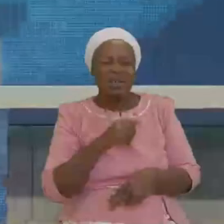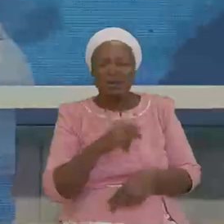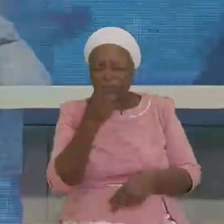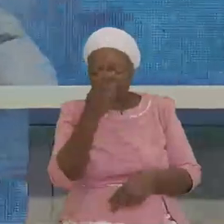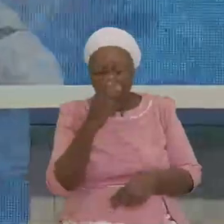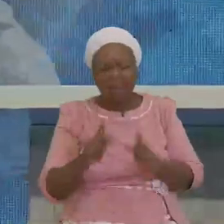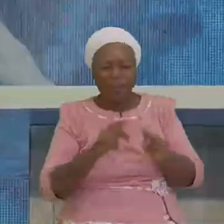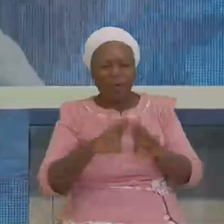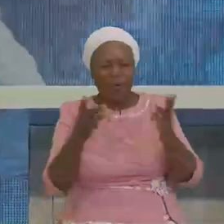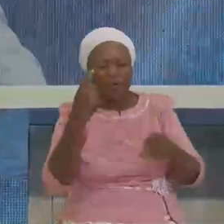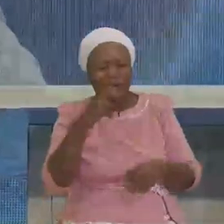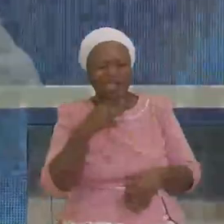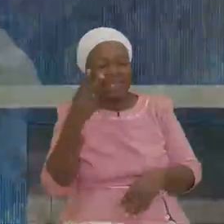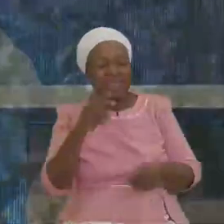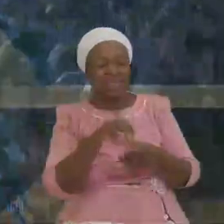Seigneur.